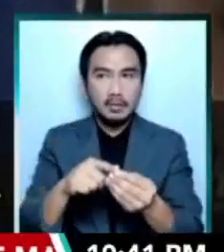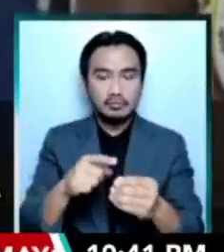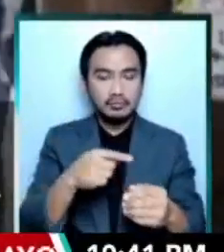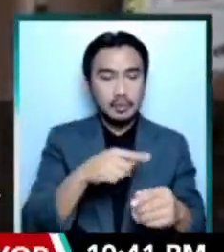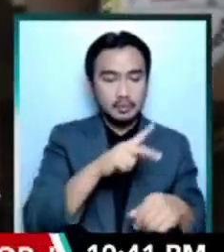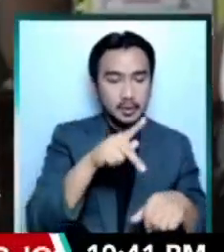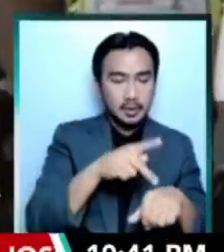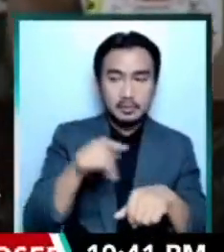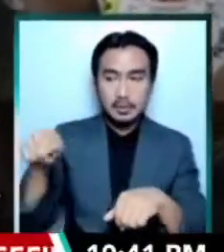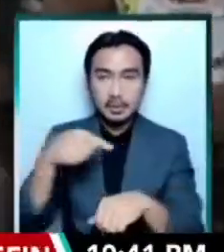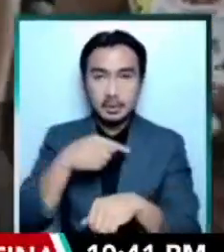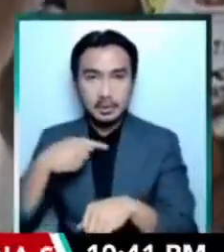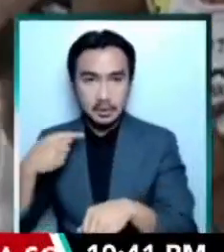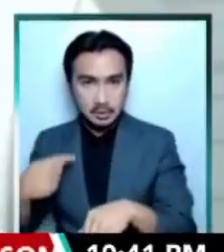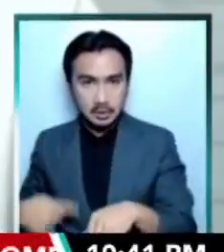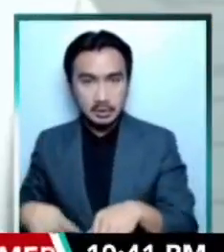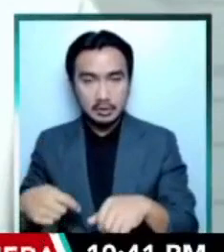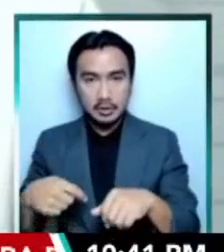Sea.